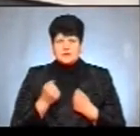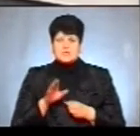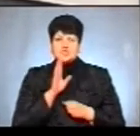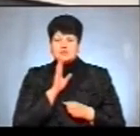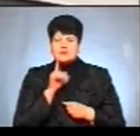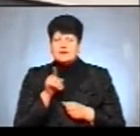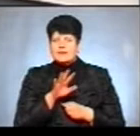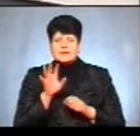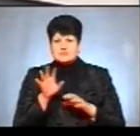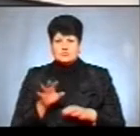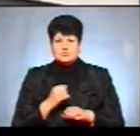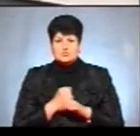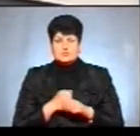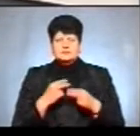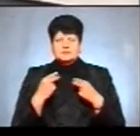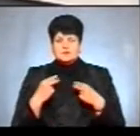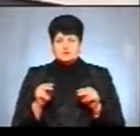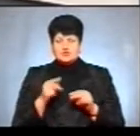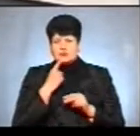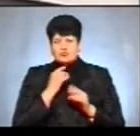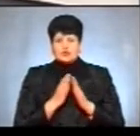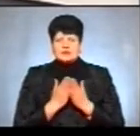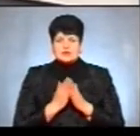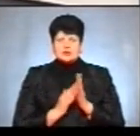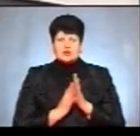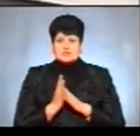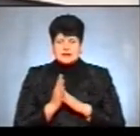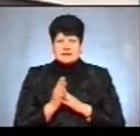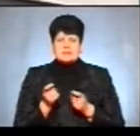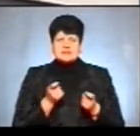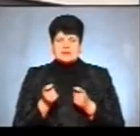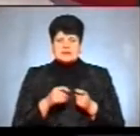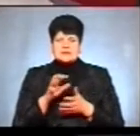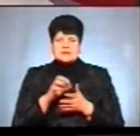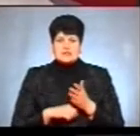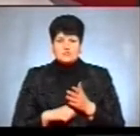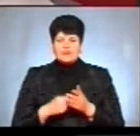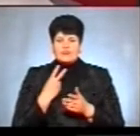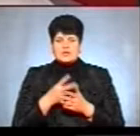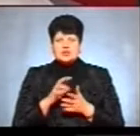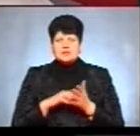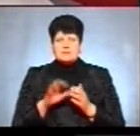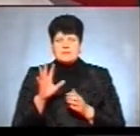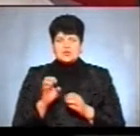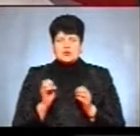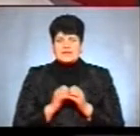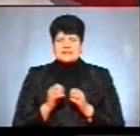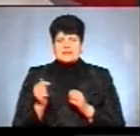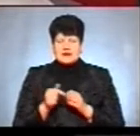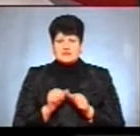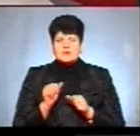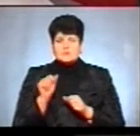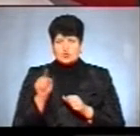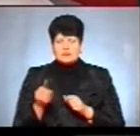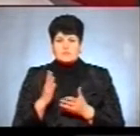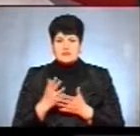яка незаконно здійснила збут червонокнижних рослин, накладено адміністративне стягнення у вигляді штрафу 510 гривень. Ну, крім того, вона ще